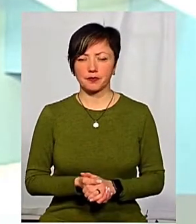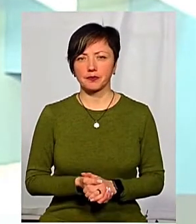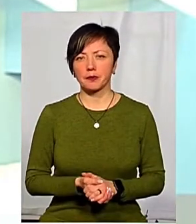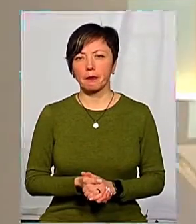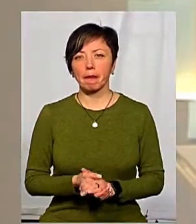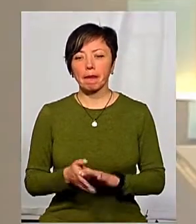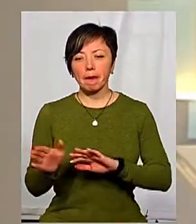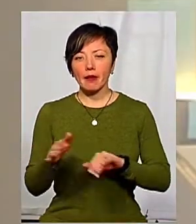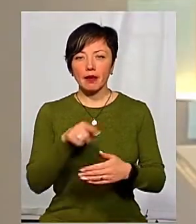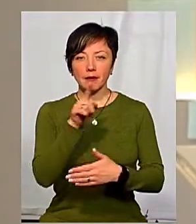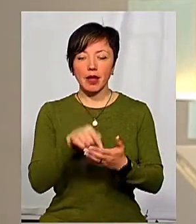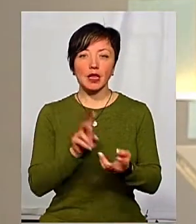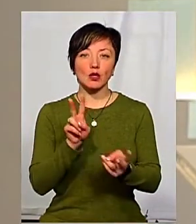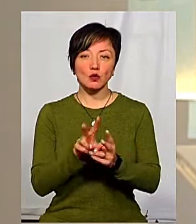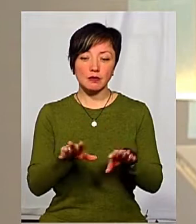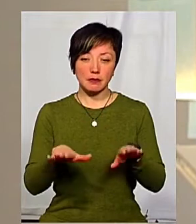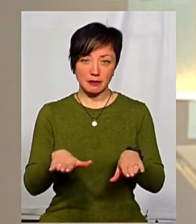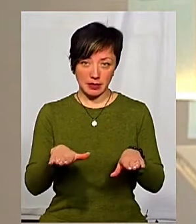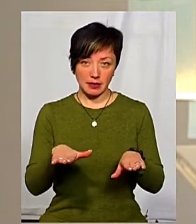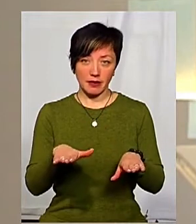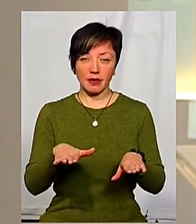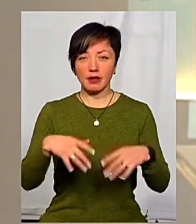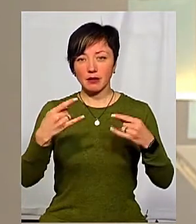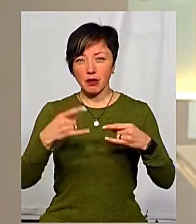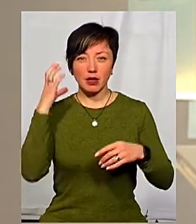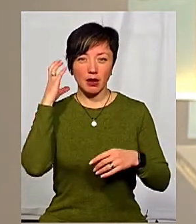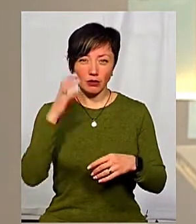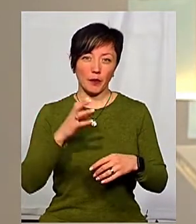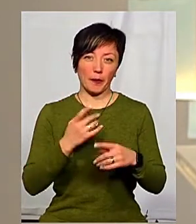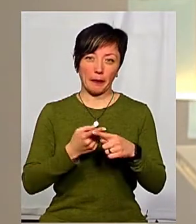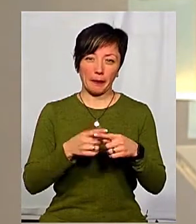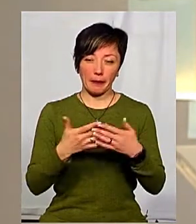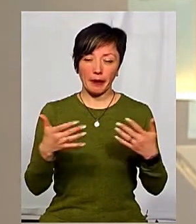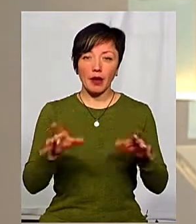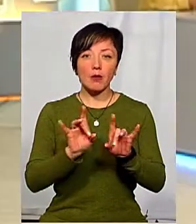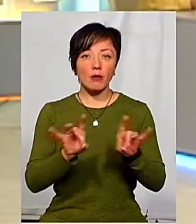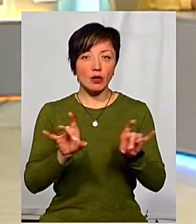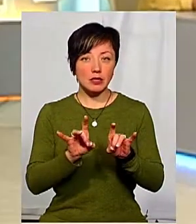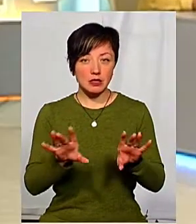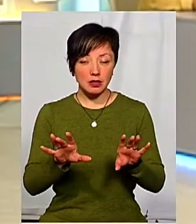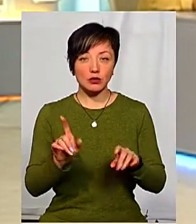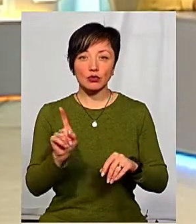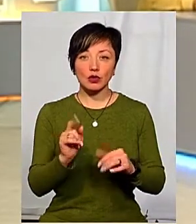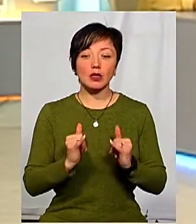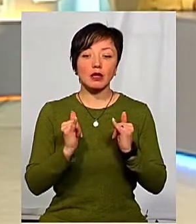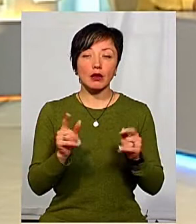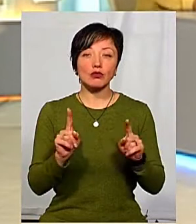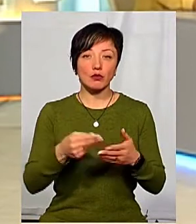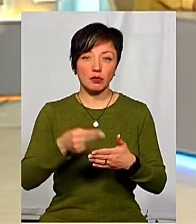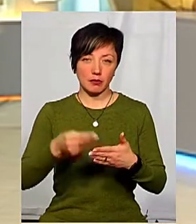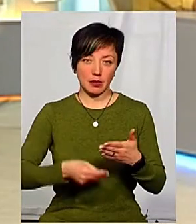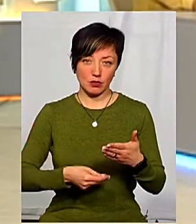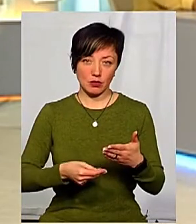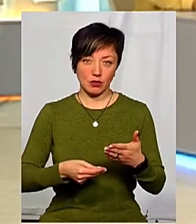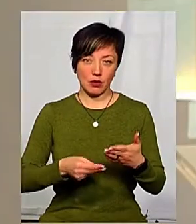На зустрічі з представниками місцевих ЗМІ пані Марина Возниця сказала, пояснила те, для чого